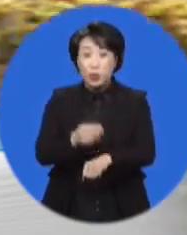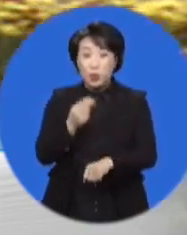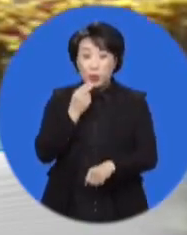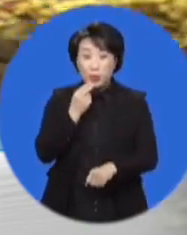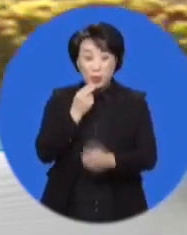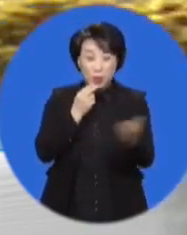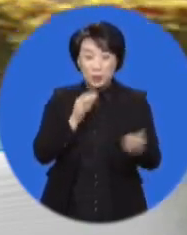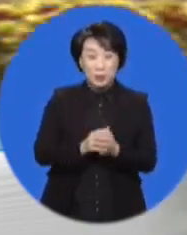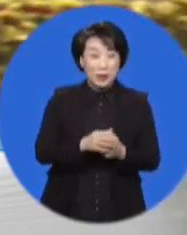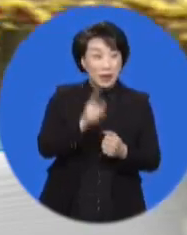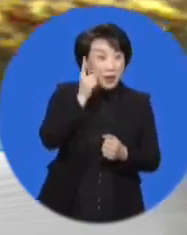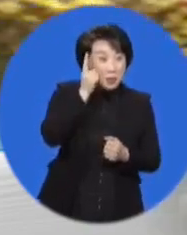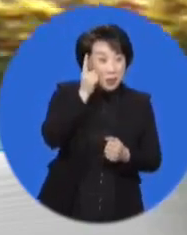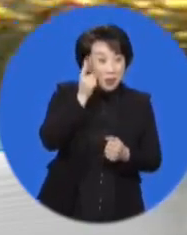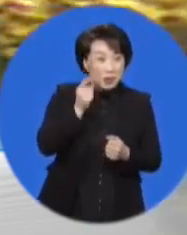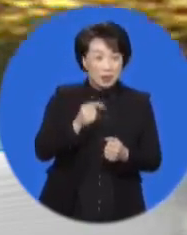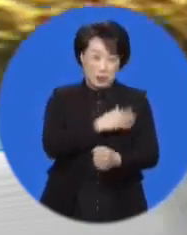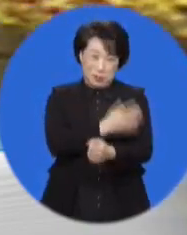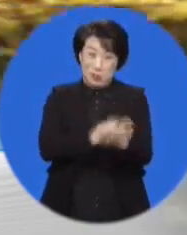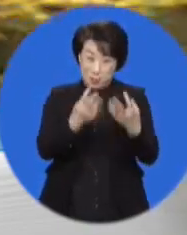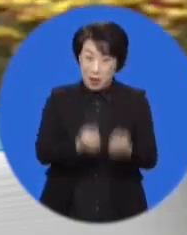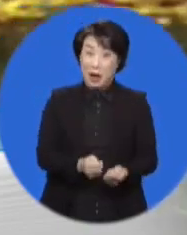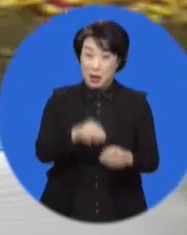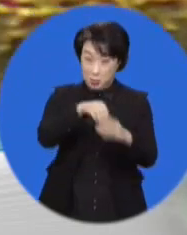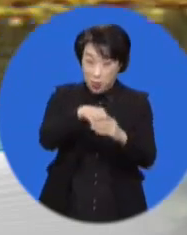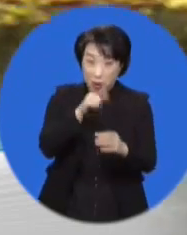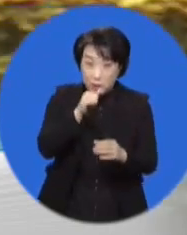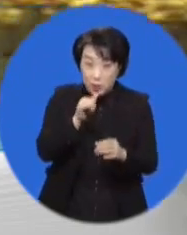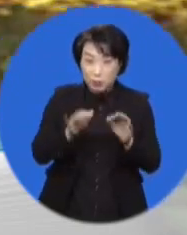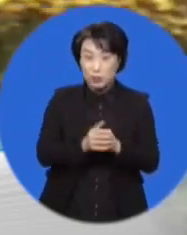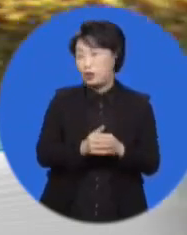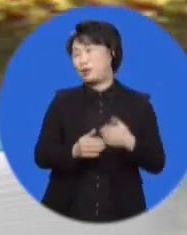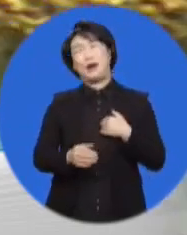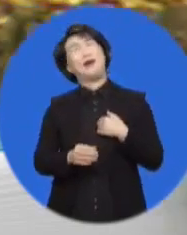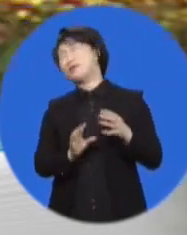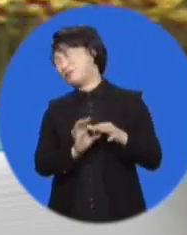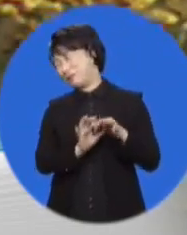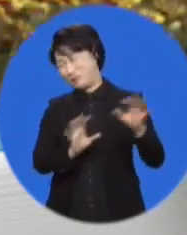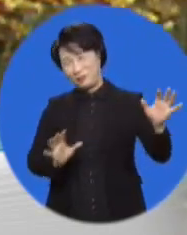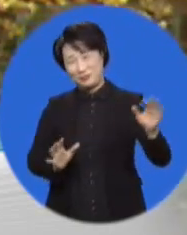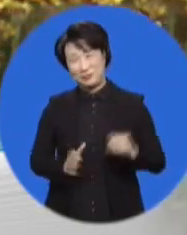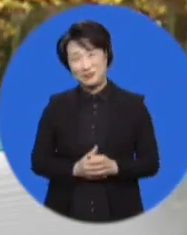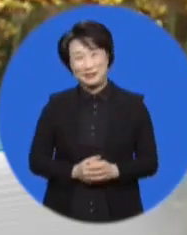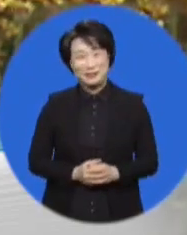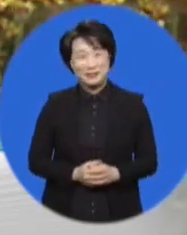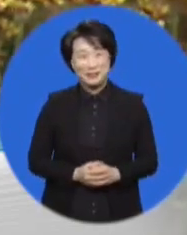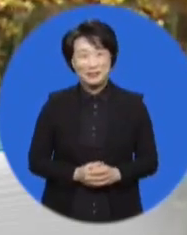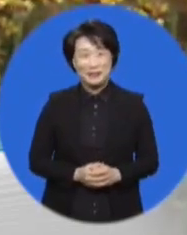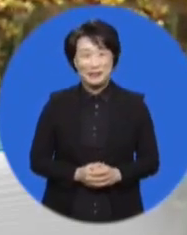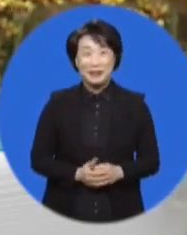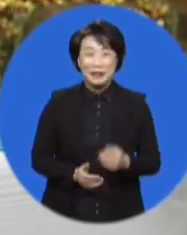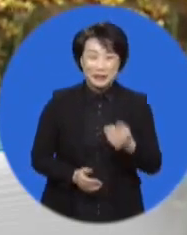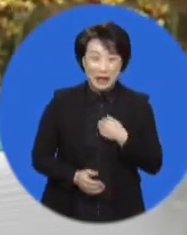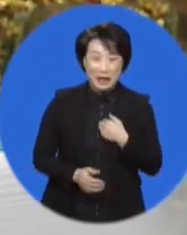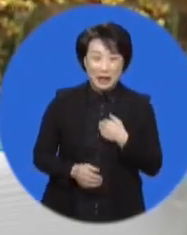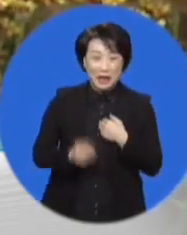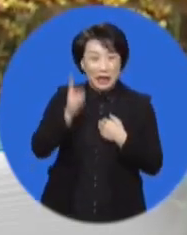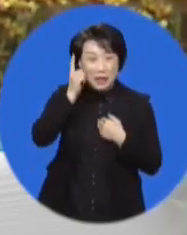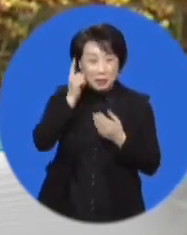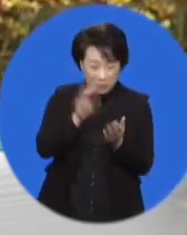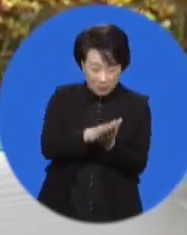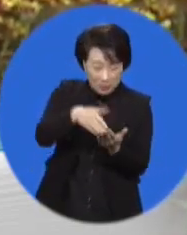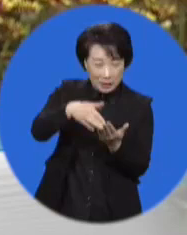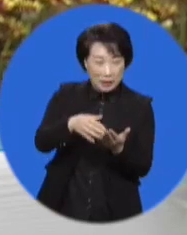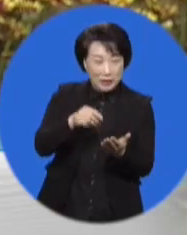스마트폰에 엄청난 기능이 있다는데 그 기능하고 나고는 아무 상관없어요. 내가 전화기를 갖는